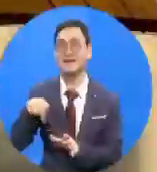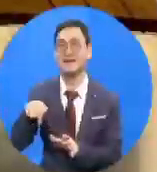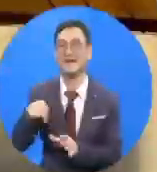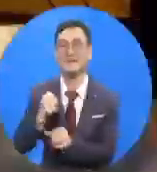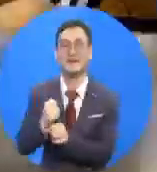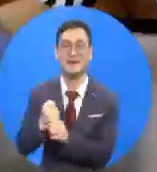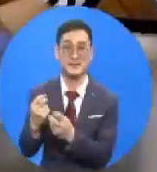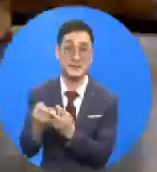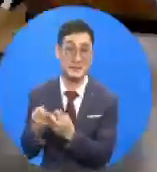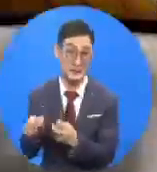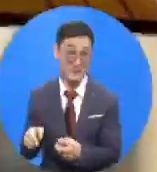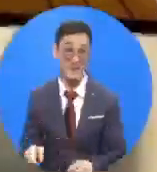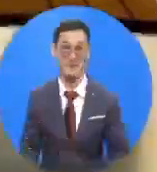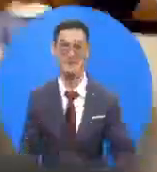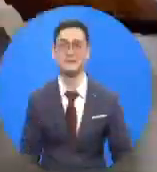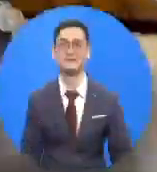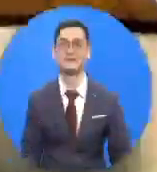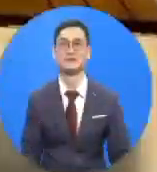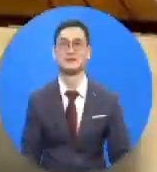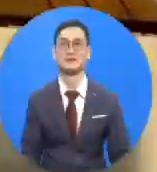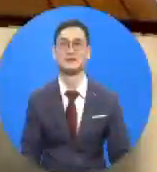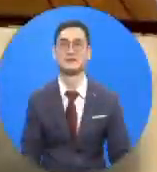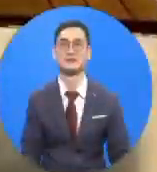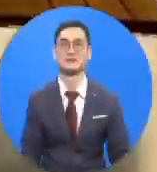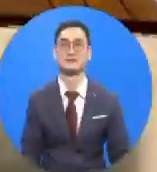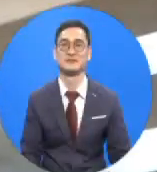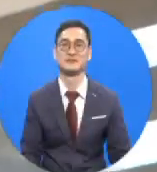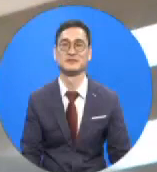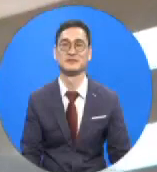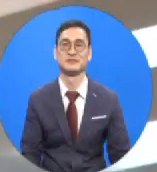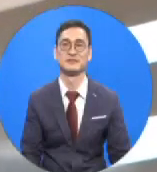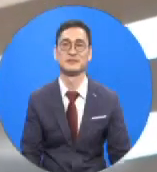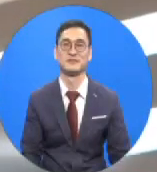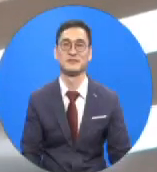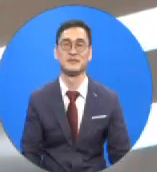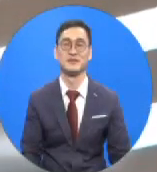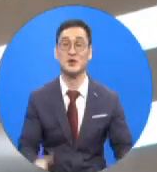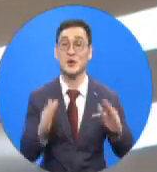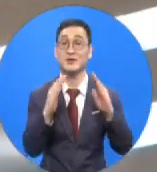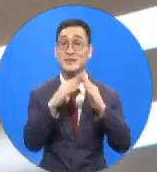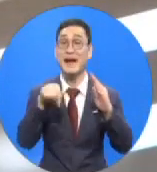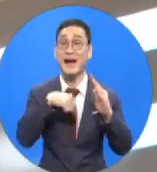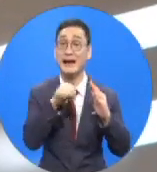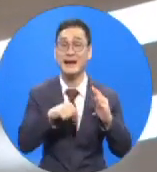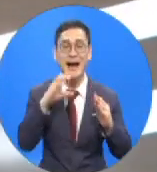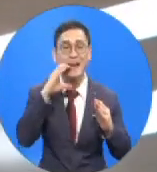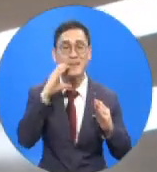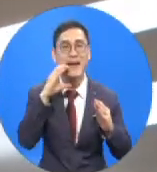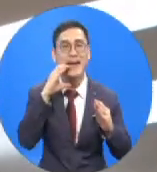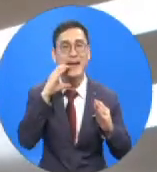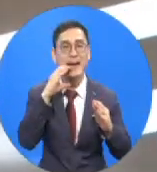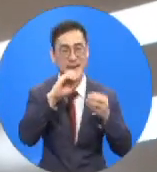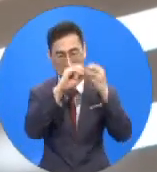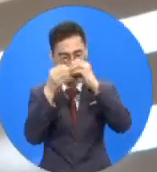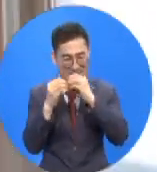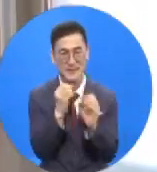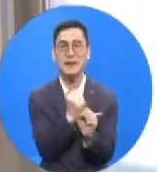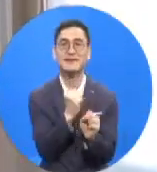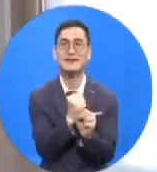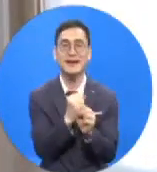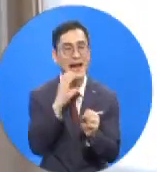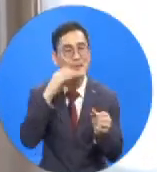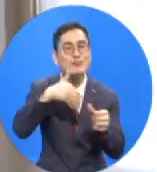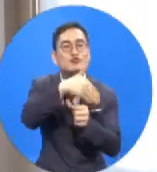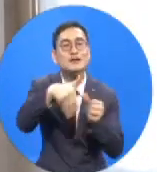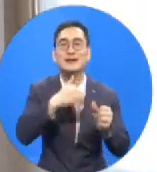있는 그리고 또 집 앞에 자신의 카페를 만드는 직접 만드는 영상도 보여주고 있습니다